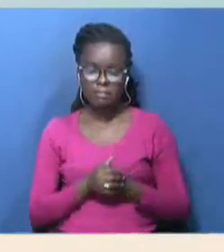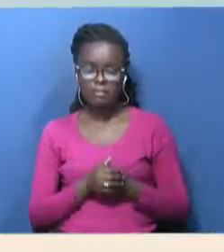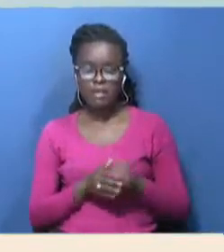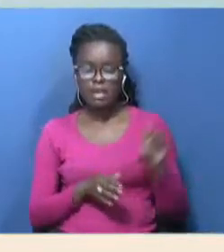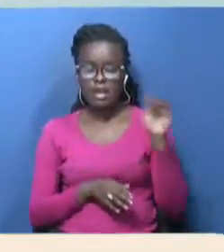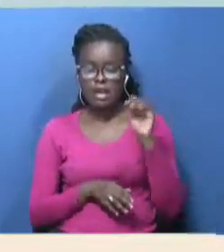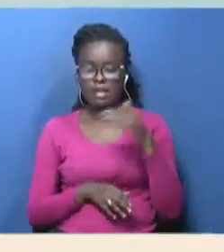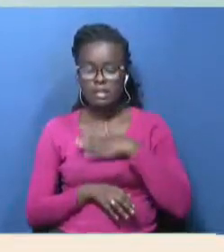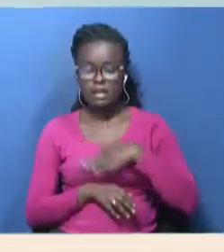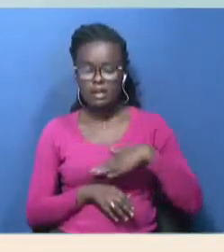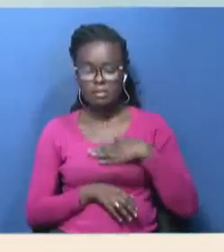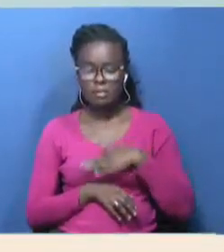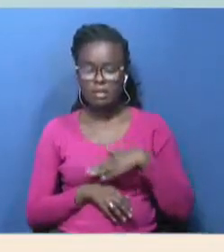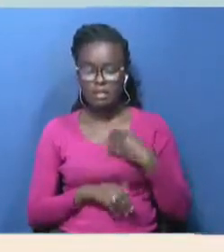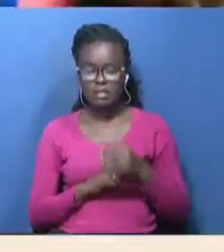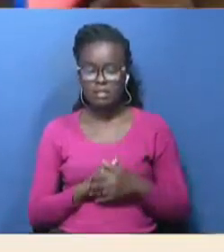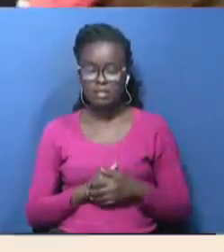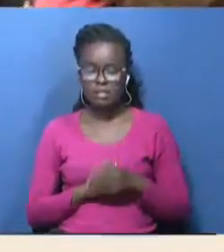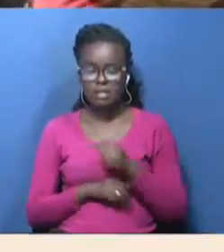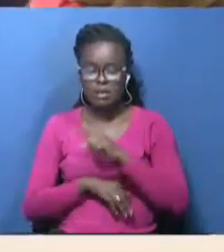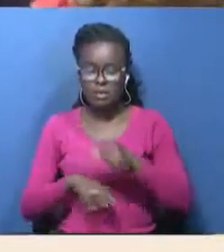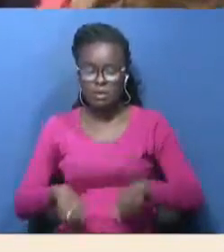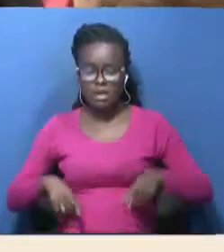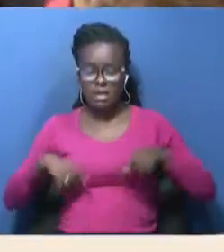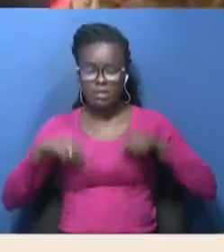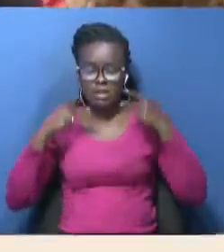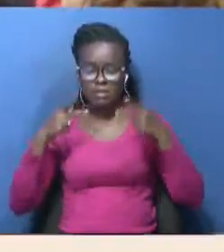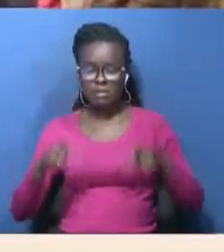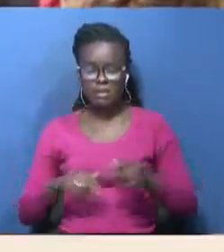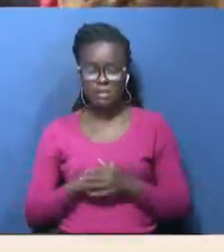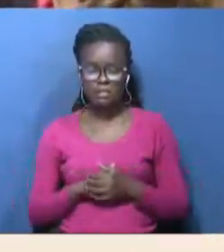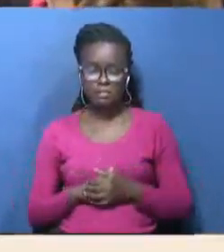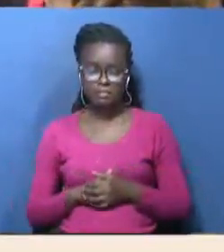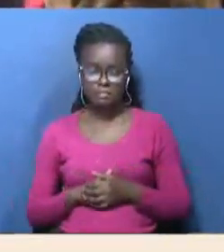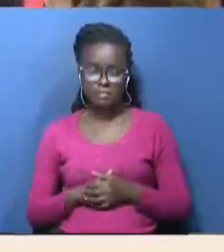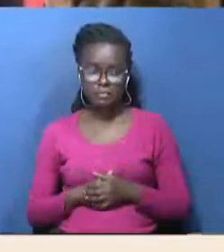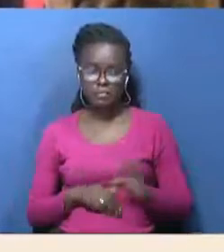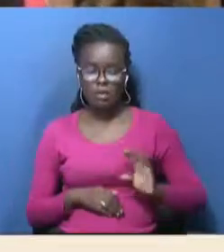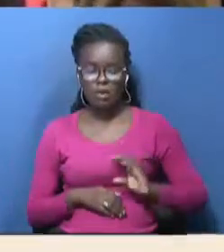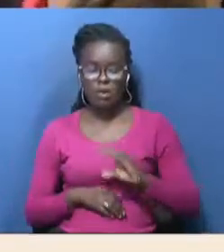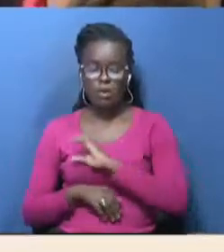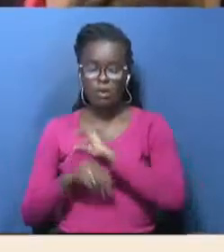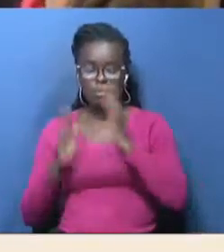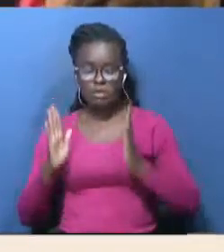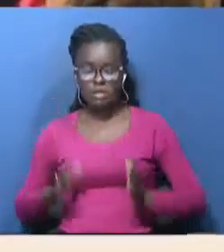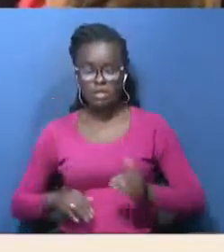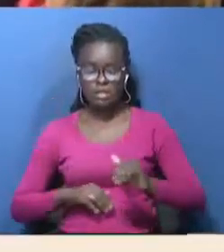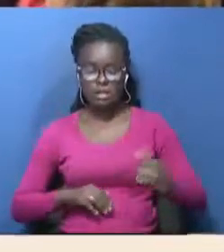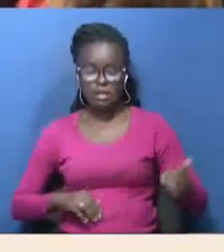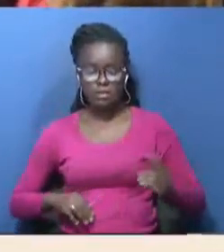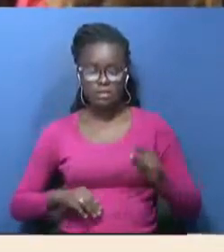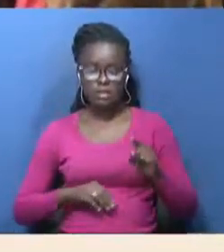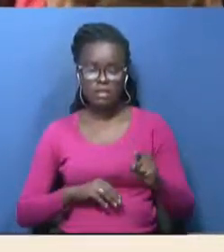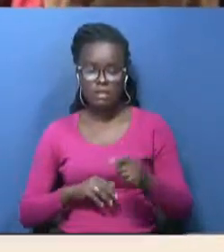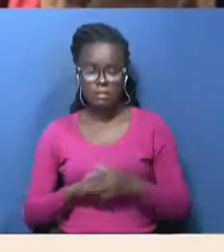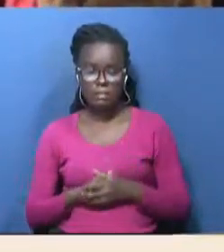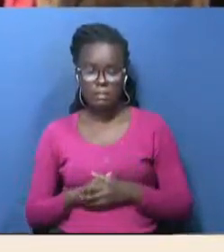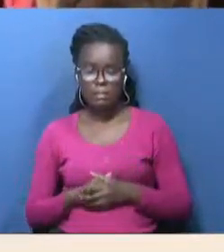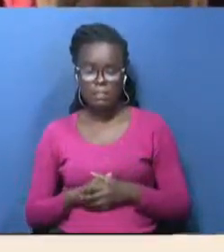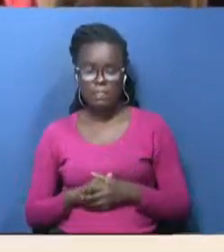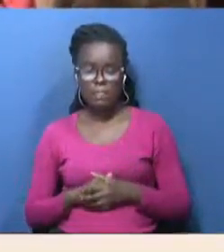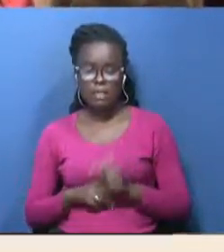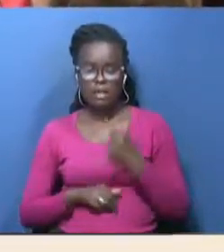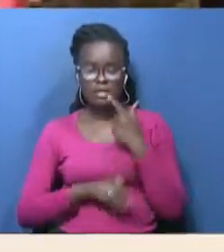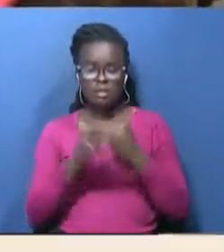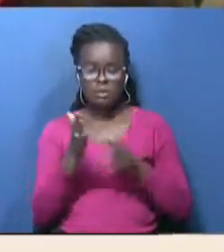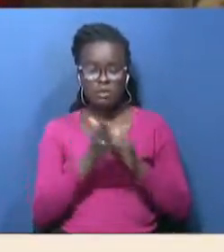Tunakuomba ufanye tukae na amani. Mwena-inĩ wake kamishina wa kaunti ĩno Abdisak nĩ atheretie